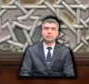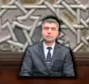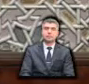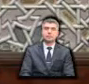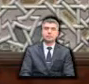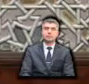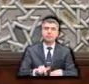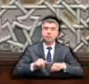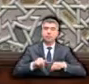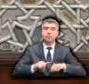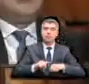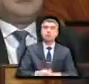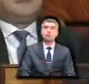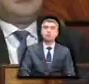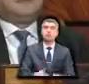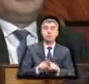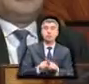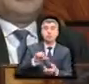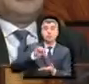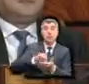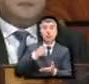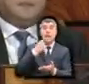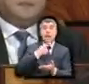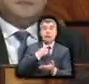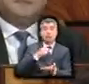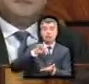سيد الوزير، تعيش سكينة الريف والأطلس